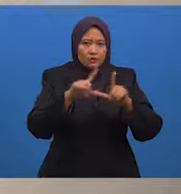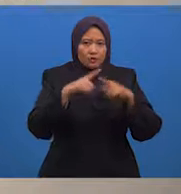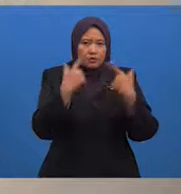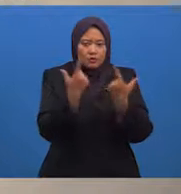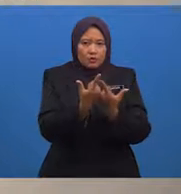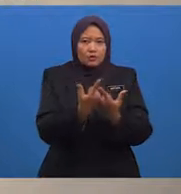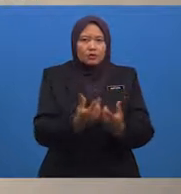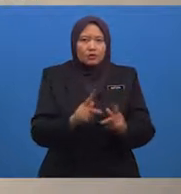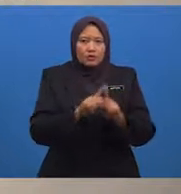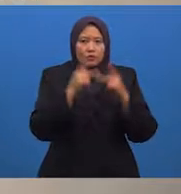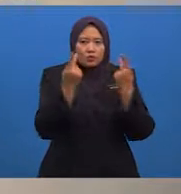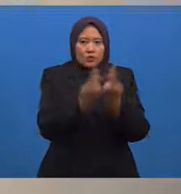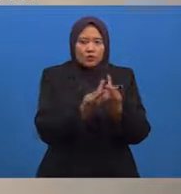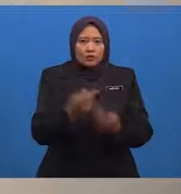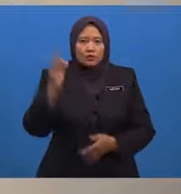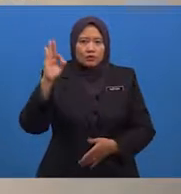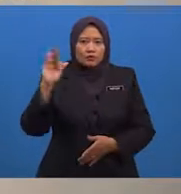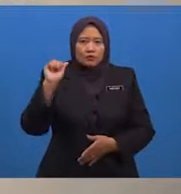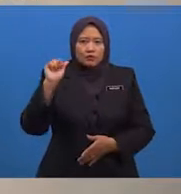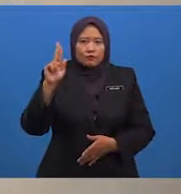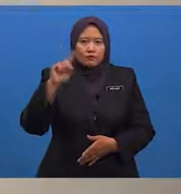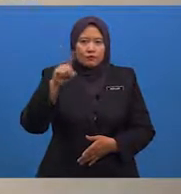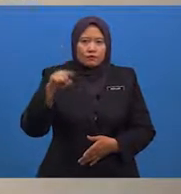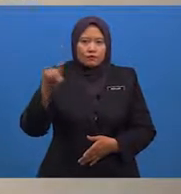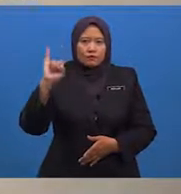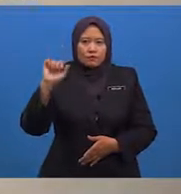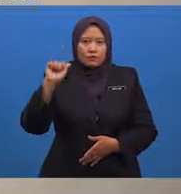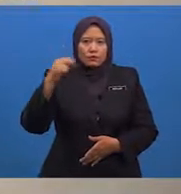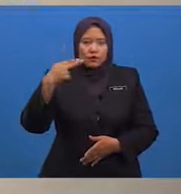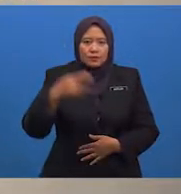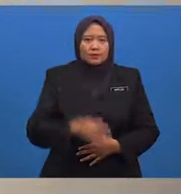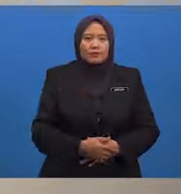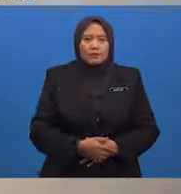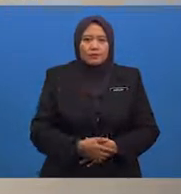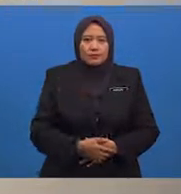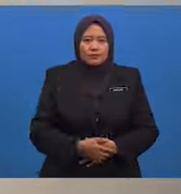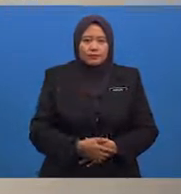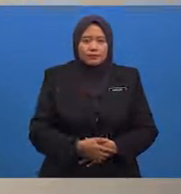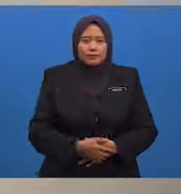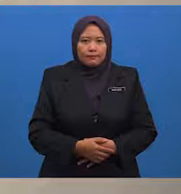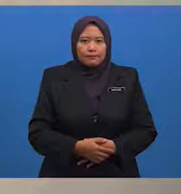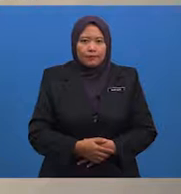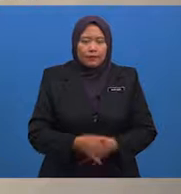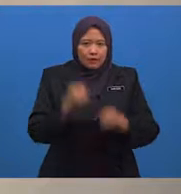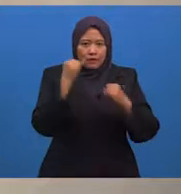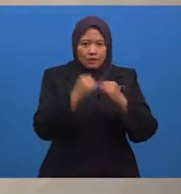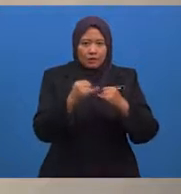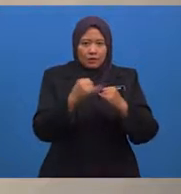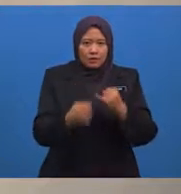sempadan. Dan persoalan terakhir yang akan murid-murid pelajari pada hari ini